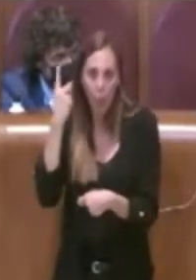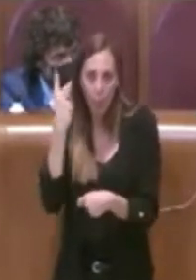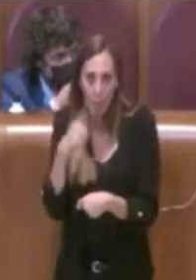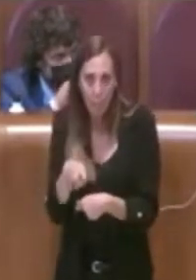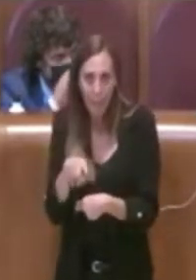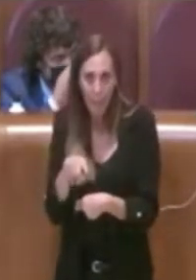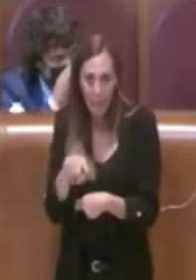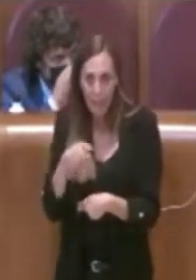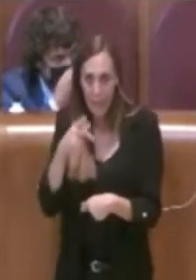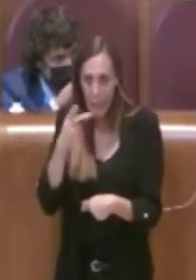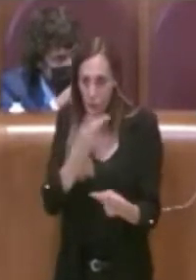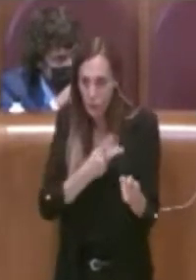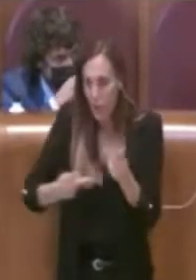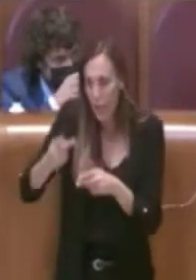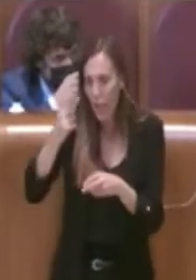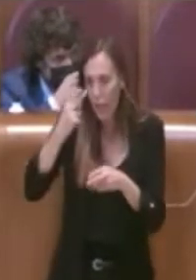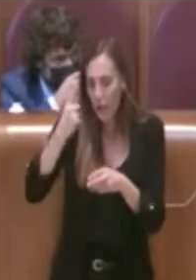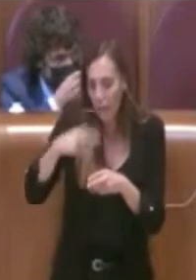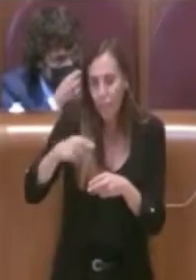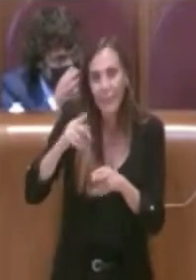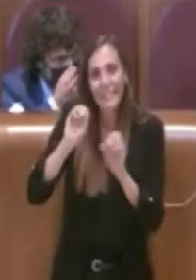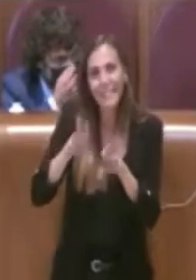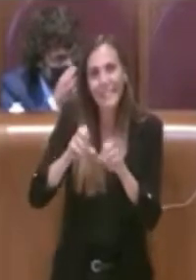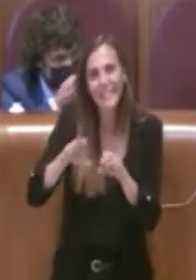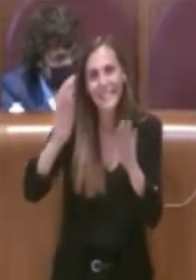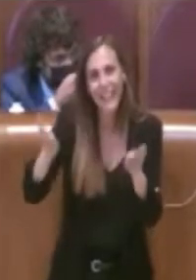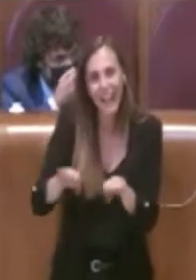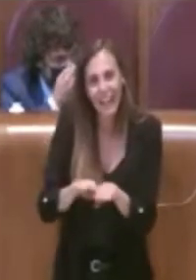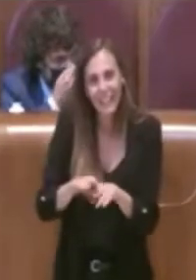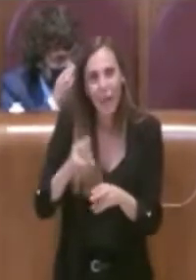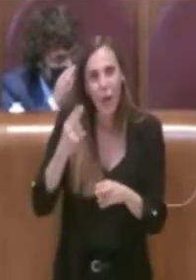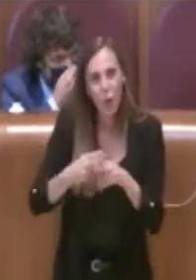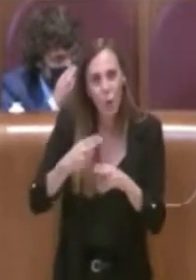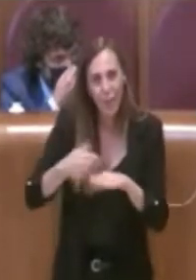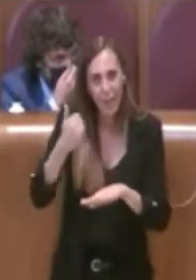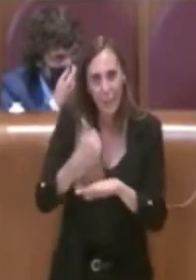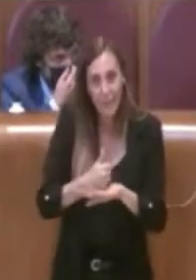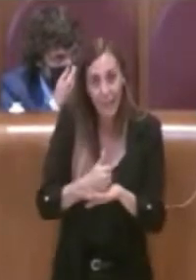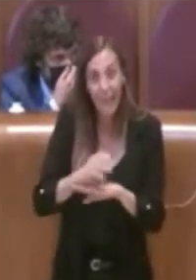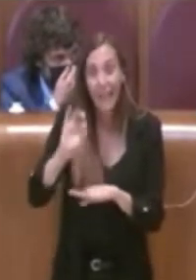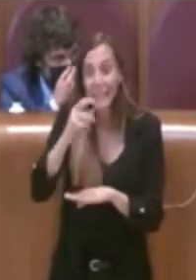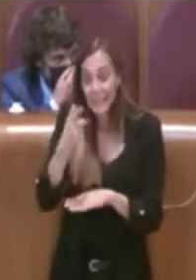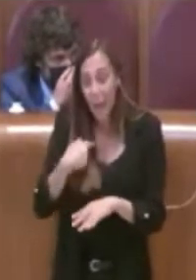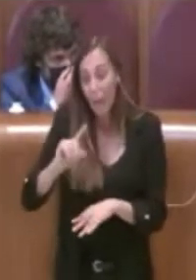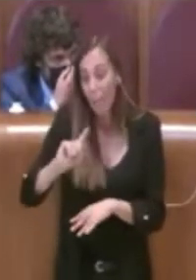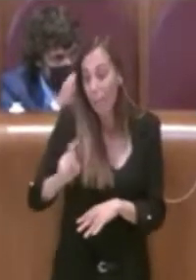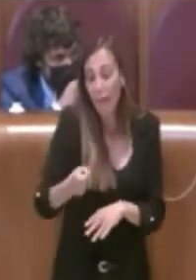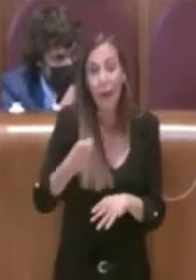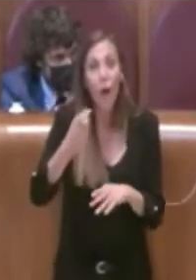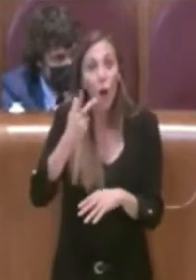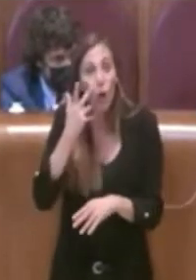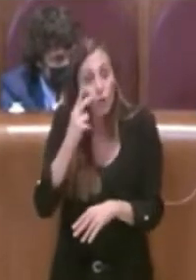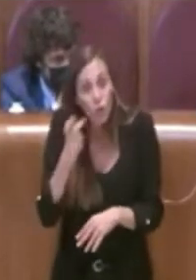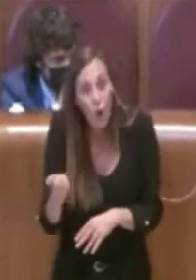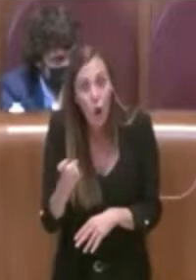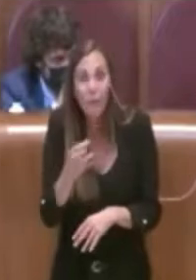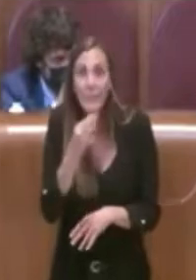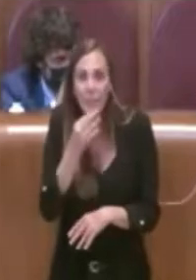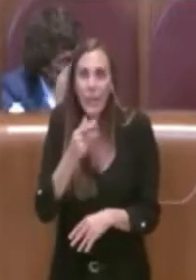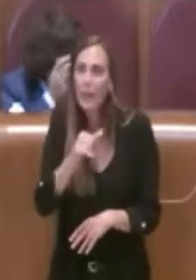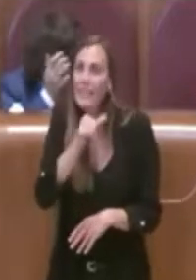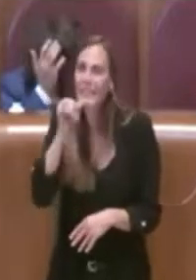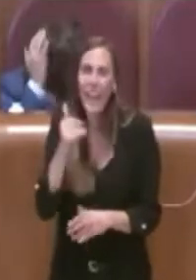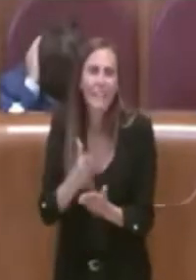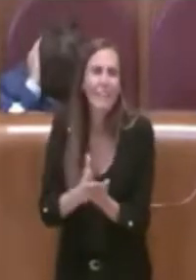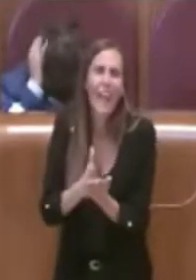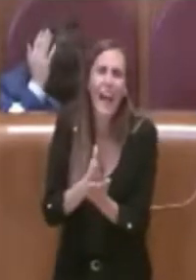dentro roma capitale che anche se fosse ci vogliono anni per farla dunque caro zingaretti tu che cosa fai per